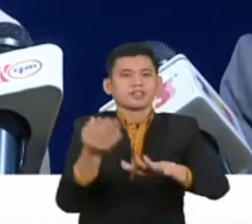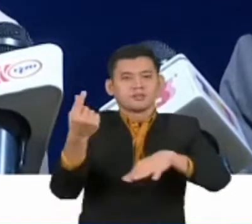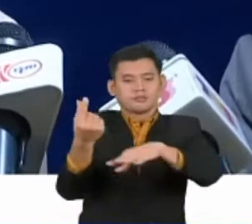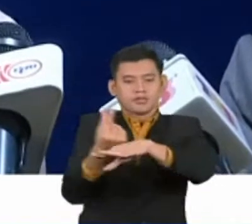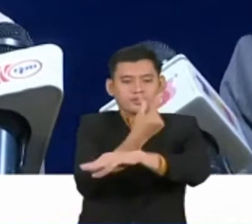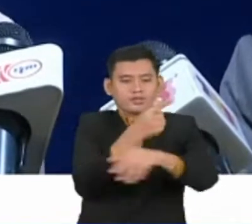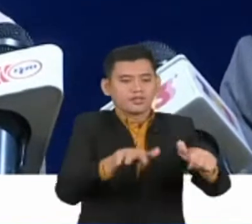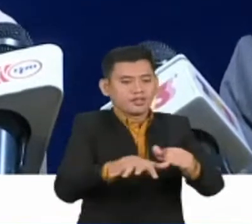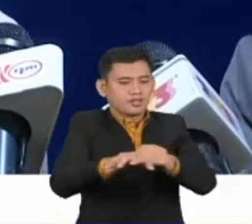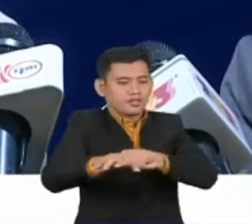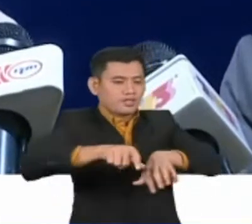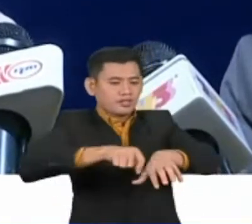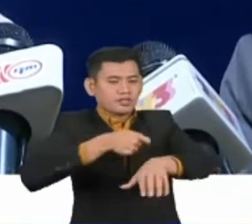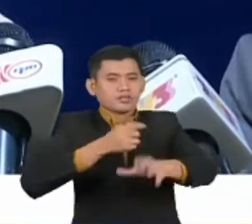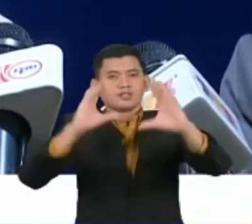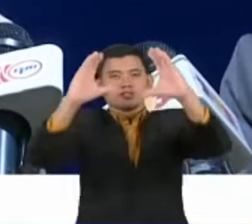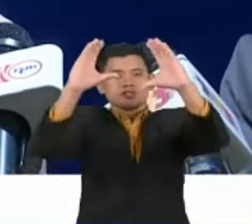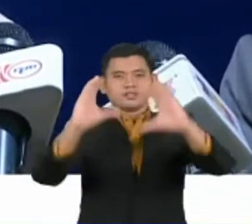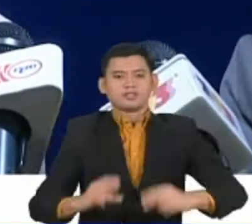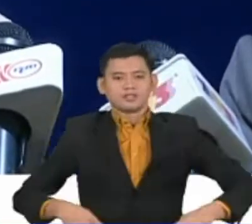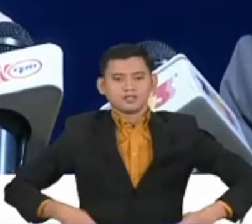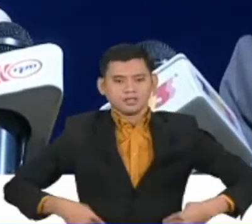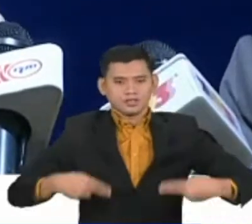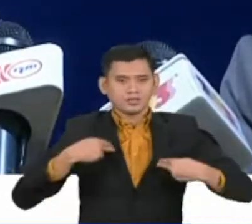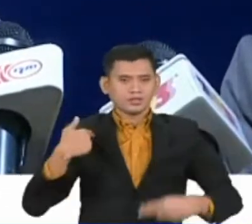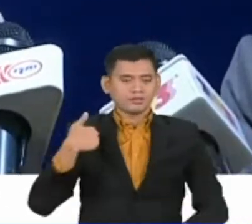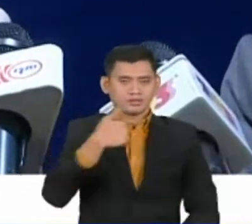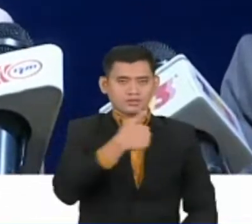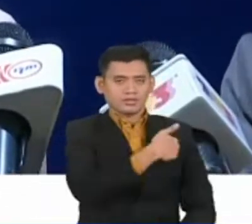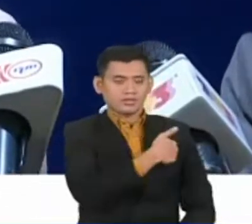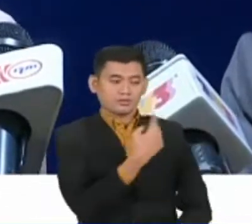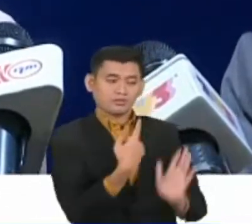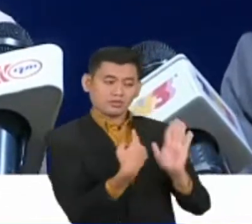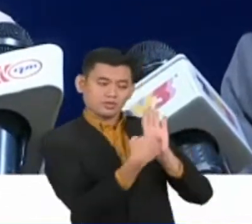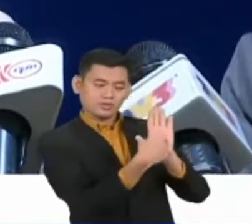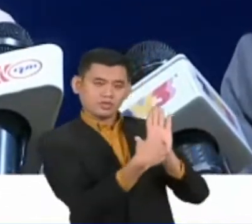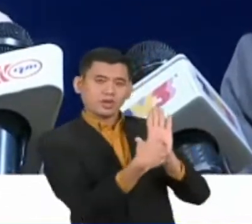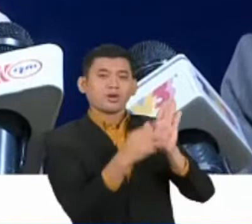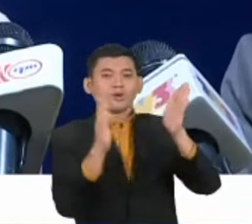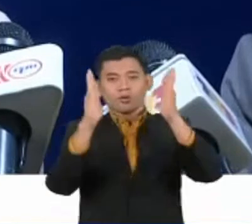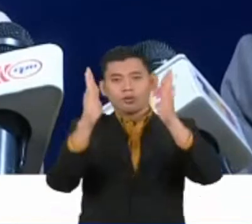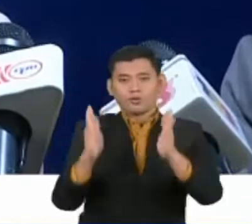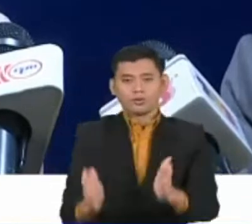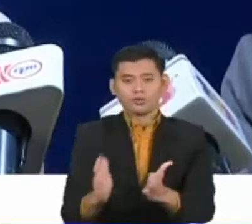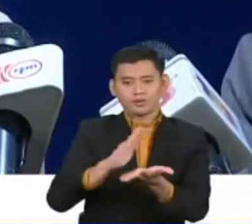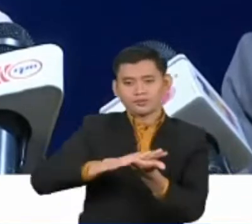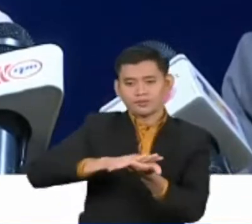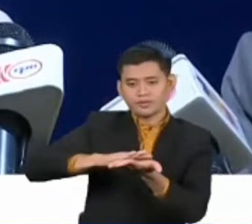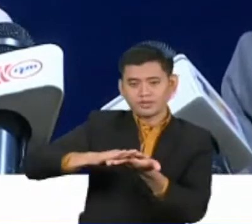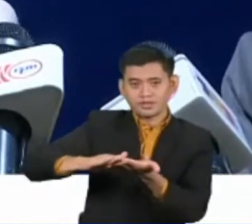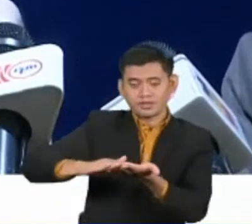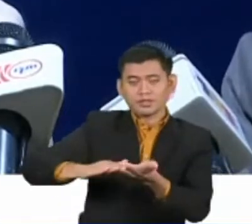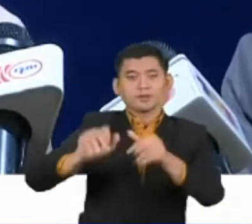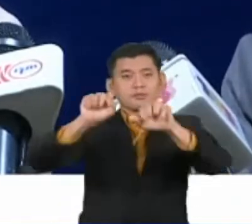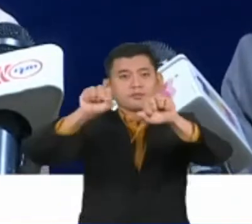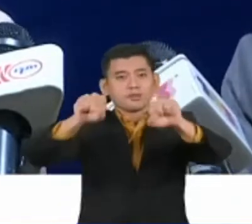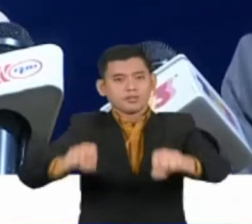cara hidup, menunjukkan bahawa kita ni adalah orang yang pembersih. Jadi ini juga akan meningkatkan juga